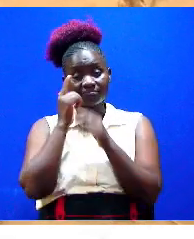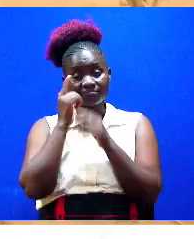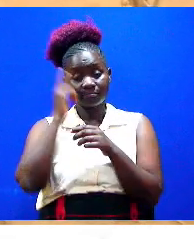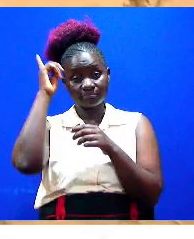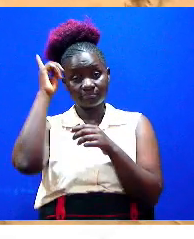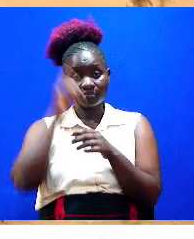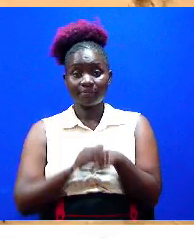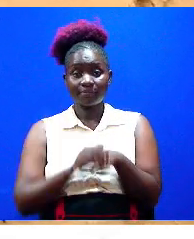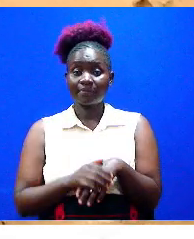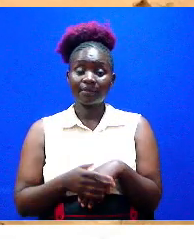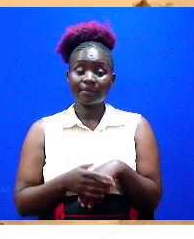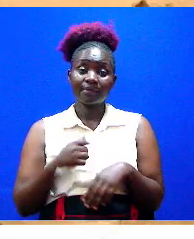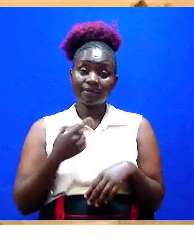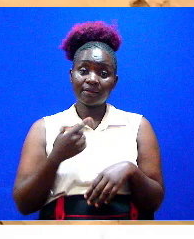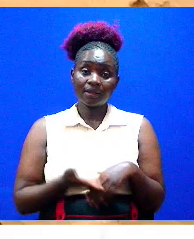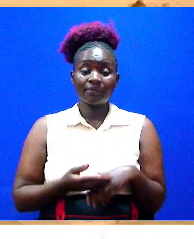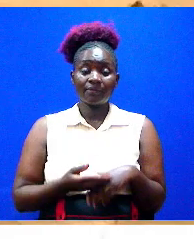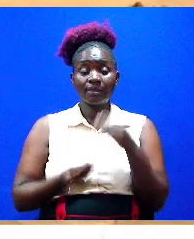kule kareke ntulagulia.